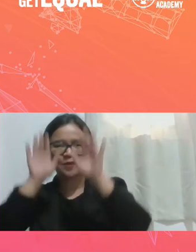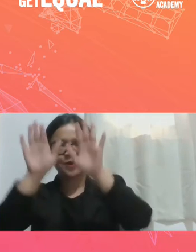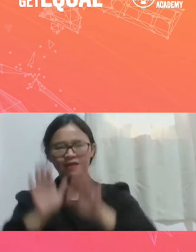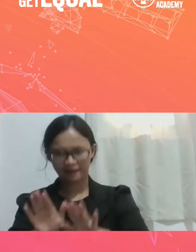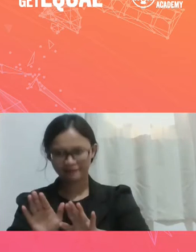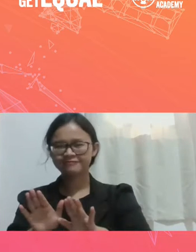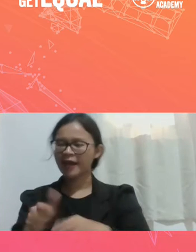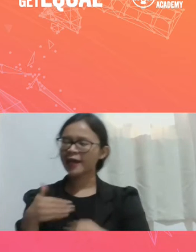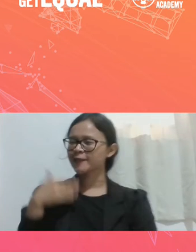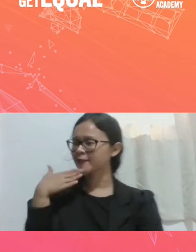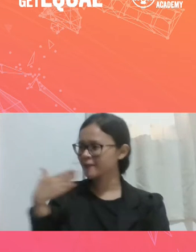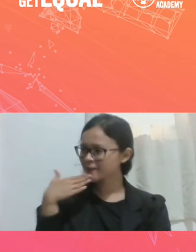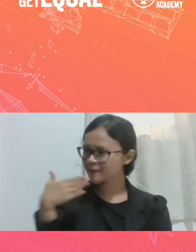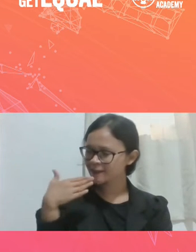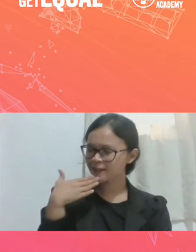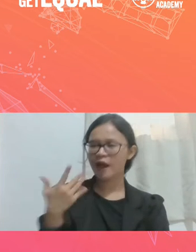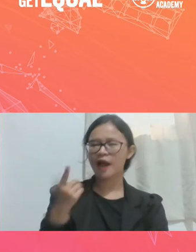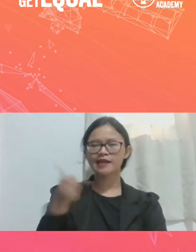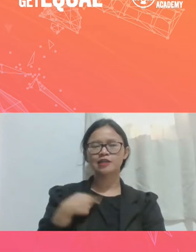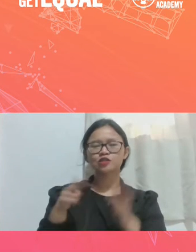ucapkan terima kasih banyak kepada Narasi,